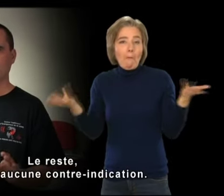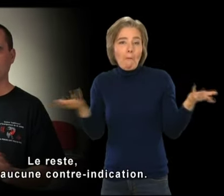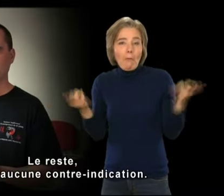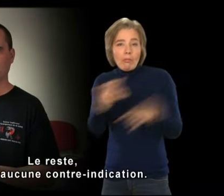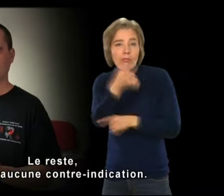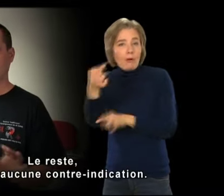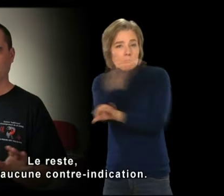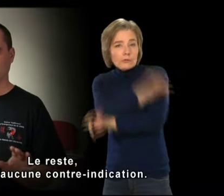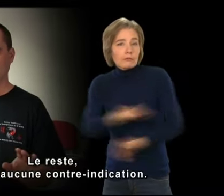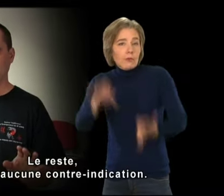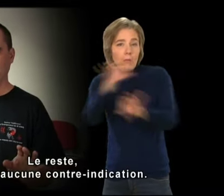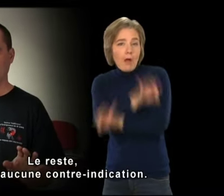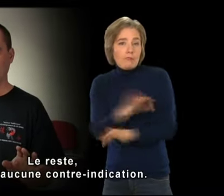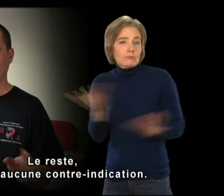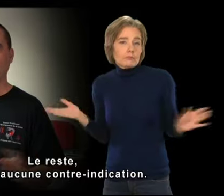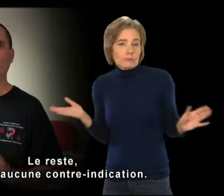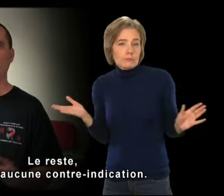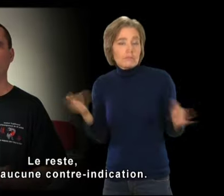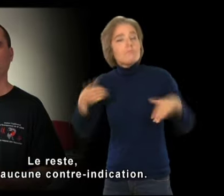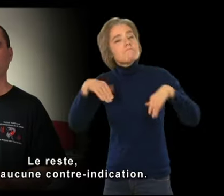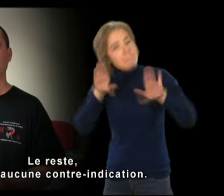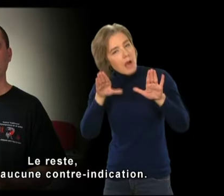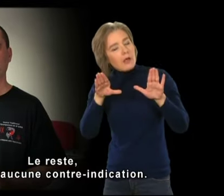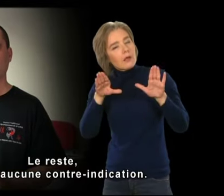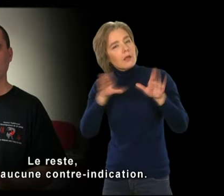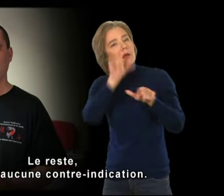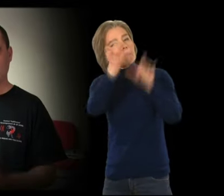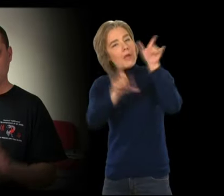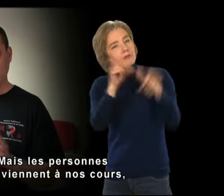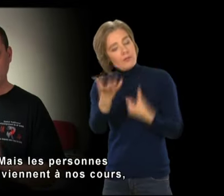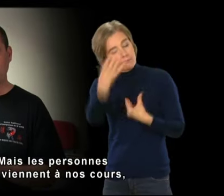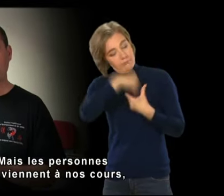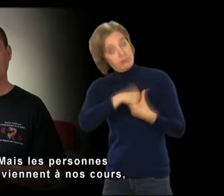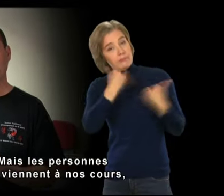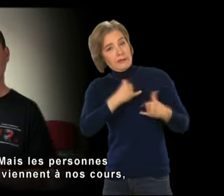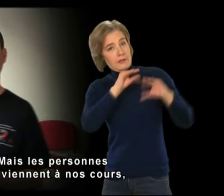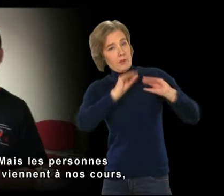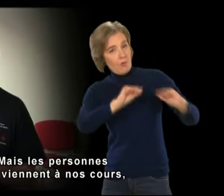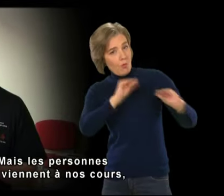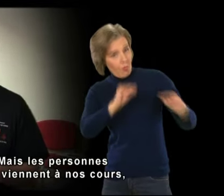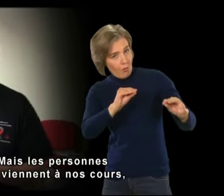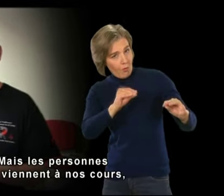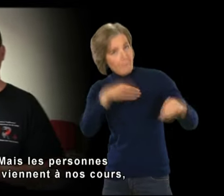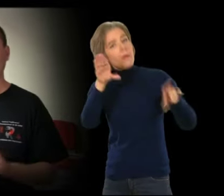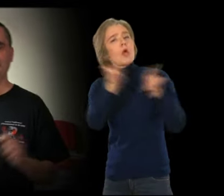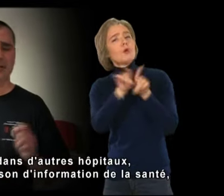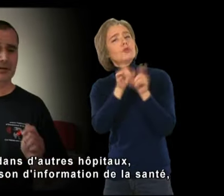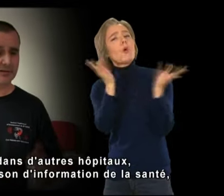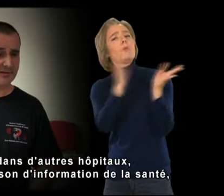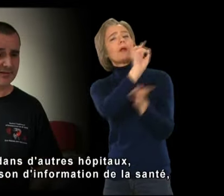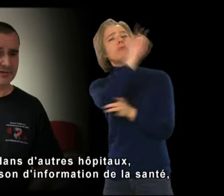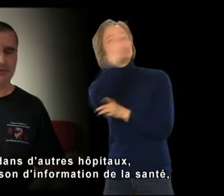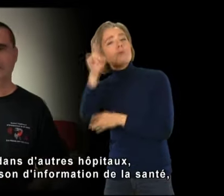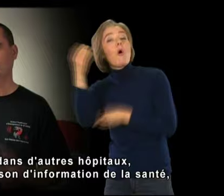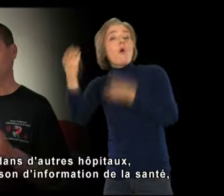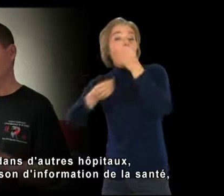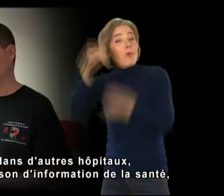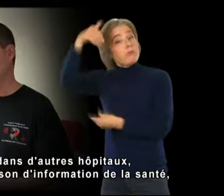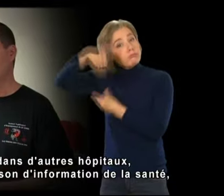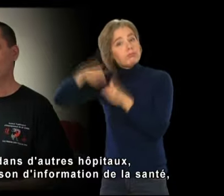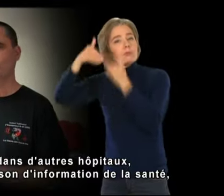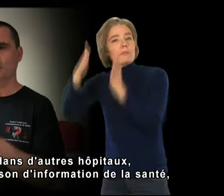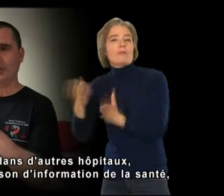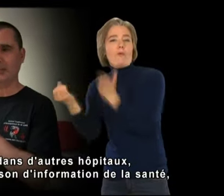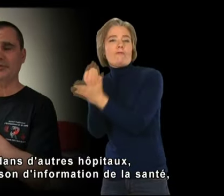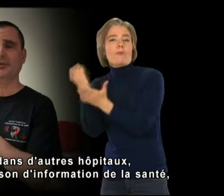Le reste, il n'y a aucune contre-indication. Mais les personnes qui viennent à nos cours, aussi bien ici, dans